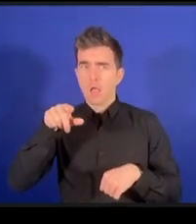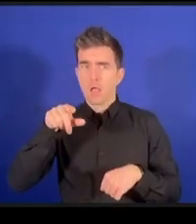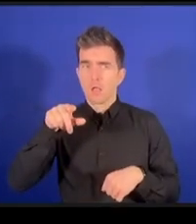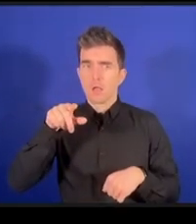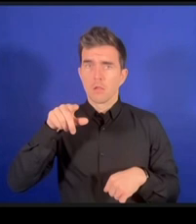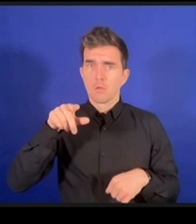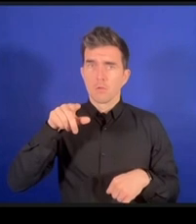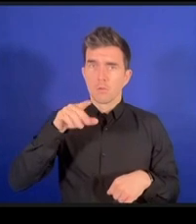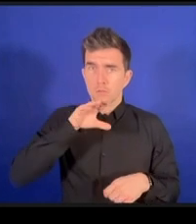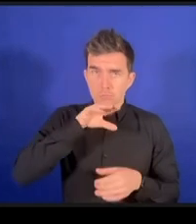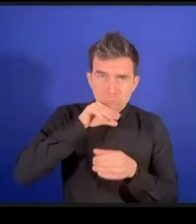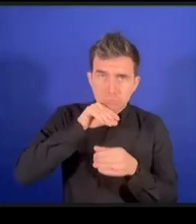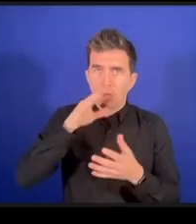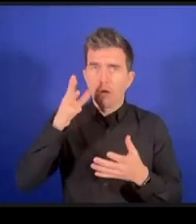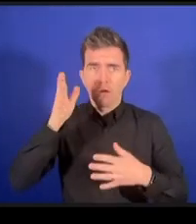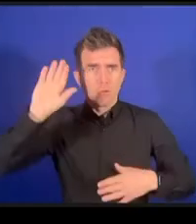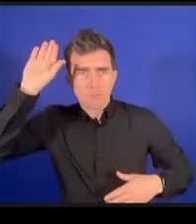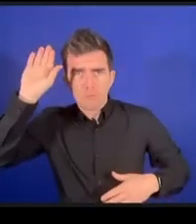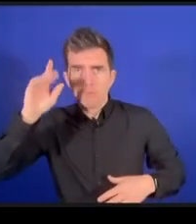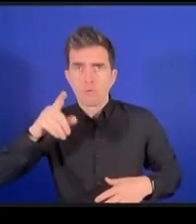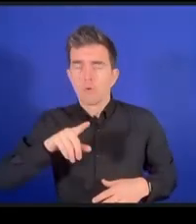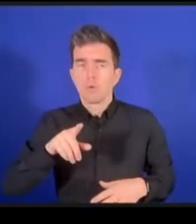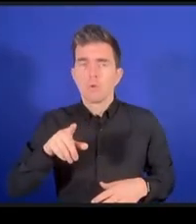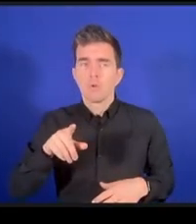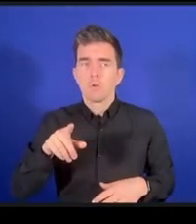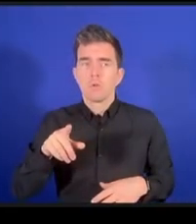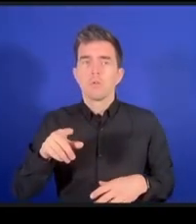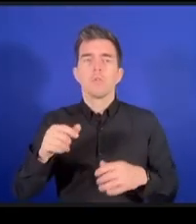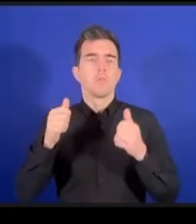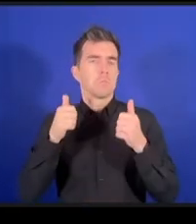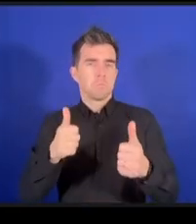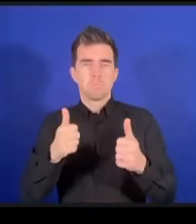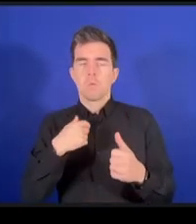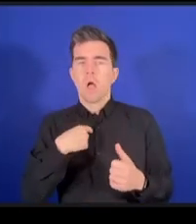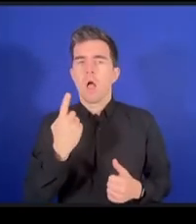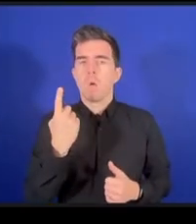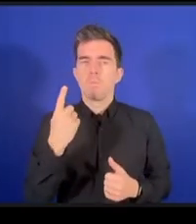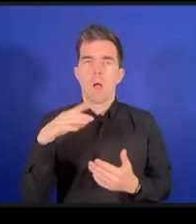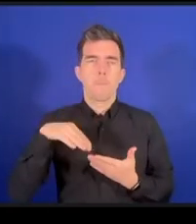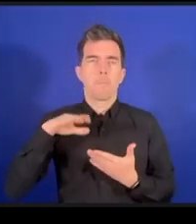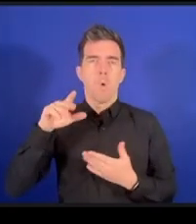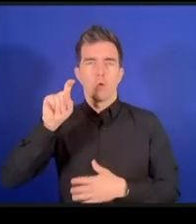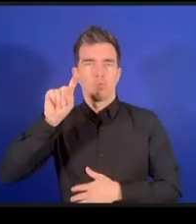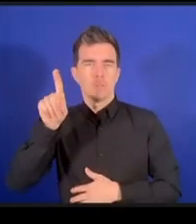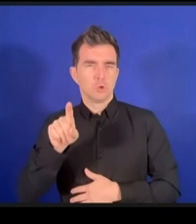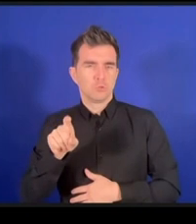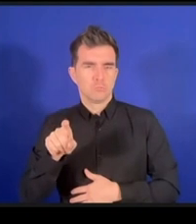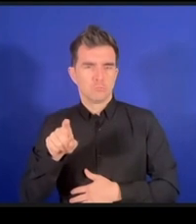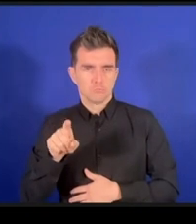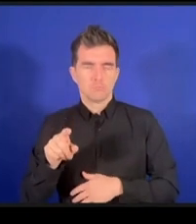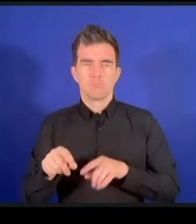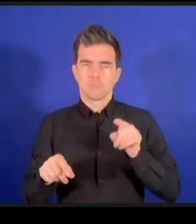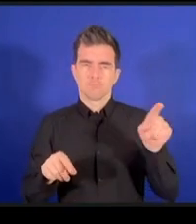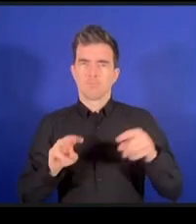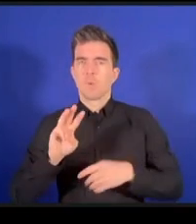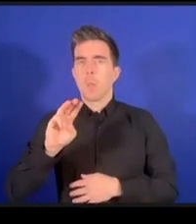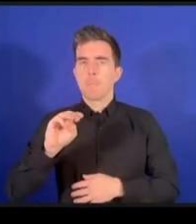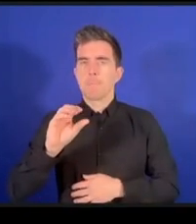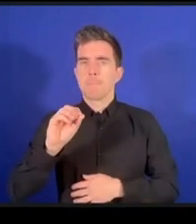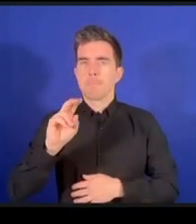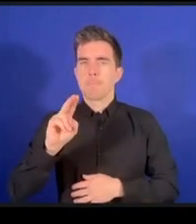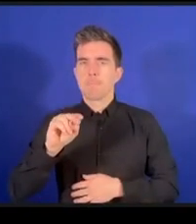можете начинать говорить У нас есть я пока зачитаю вопрос от Моники